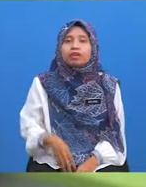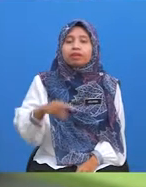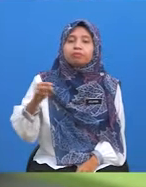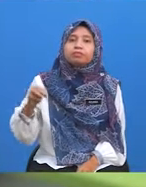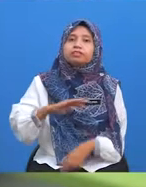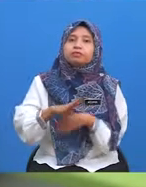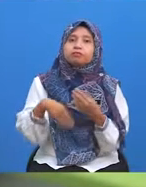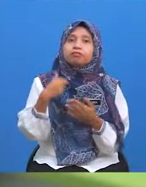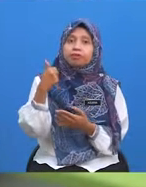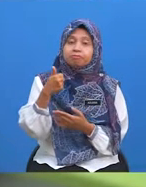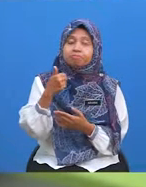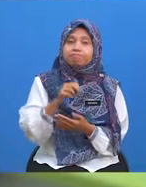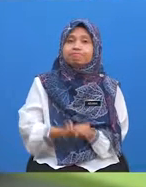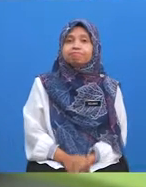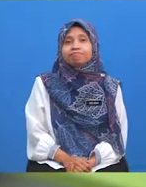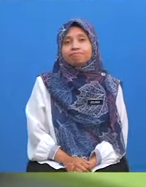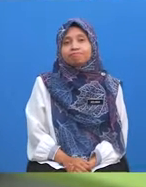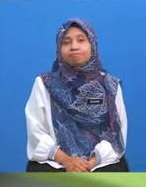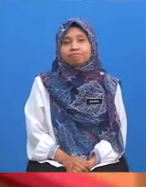Boleh ikut pembelajaran kita pada hari ini?